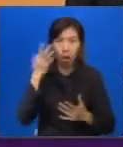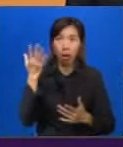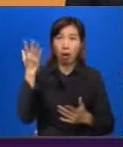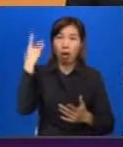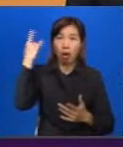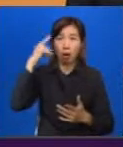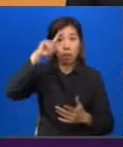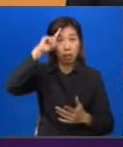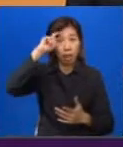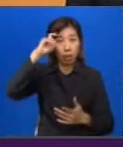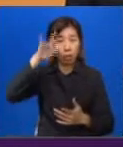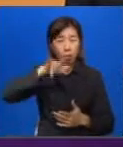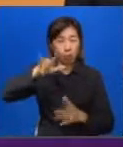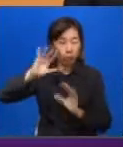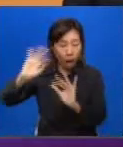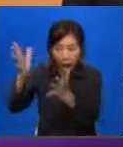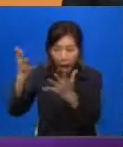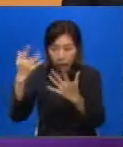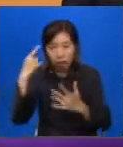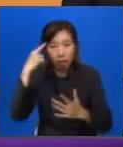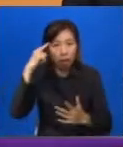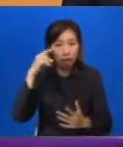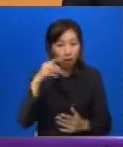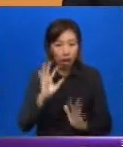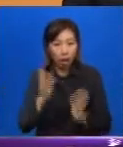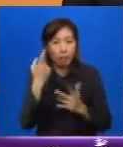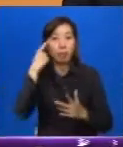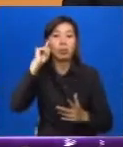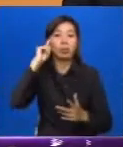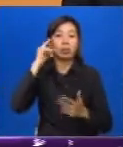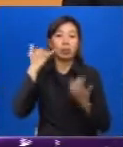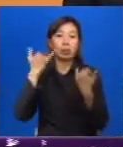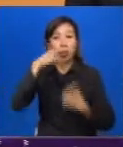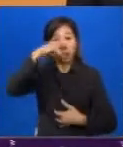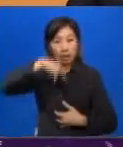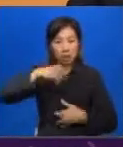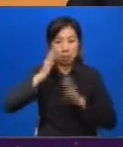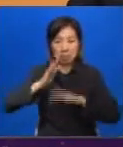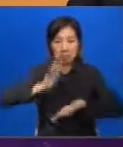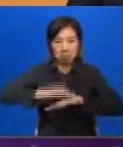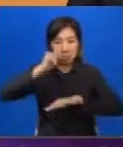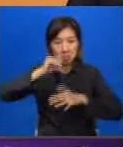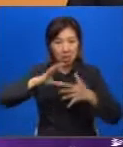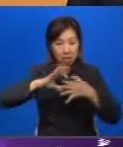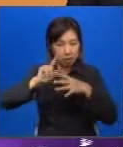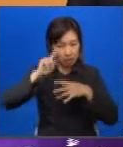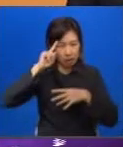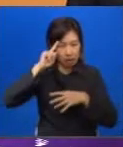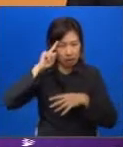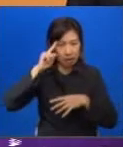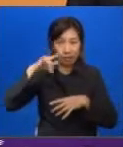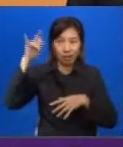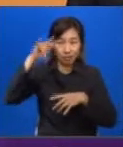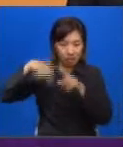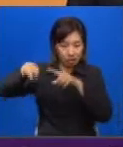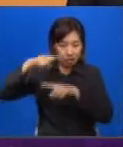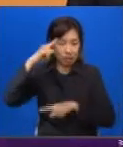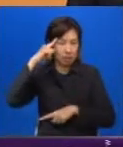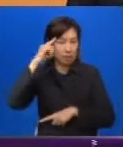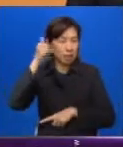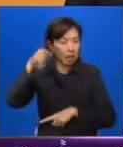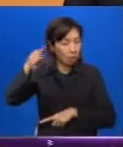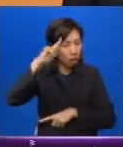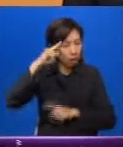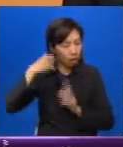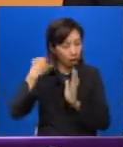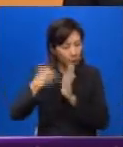ต่วันเสาร์ที่ผ่านมานะคะซึ่งทางด้านผู้เชี่ยวชาญด้านอากาศยานของไทย ก็ได้มีการตั้งประเด็นไปหลากหลายมีความเป็นไปได้ทั้งหมด